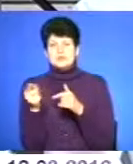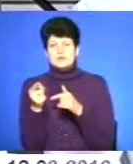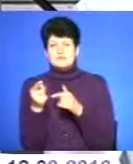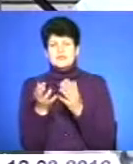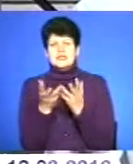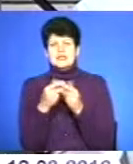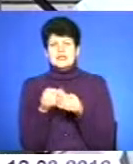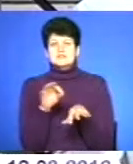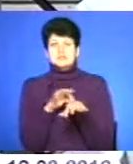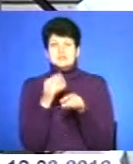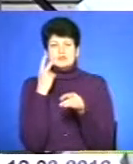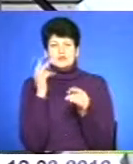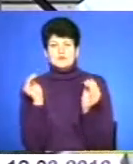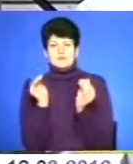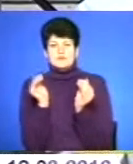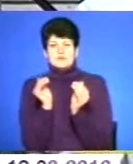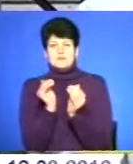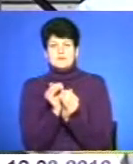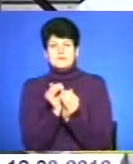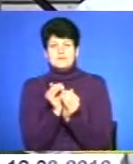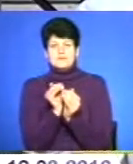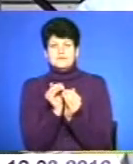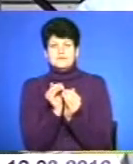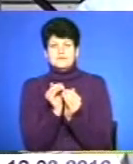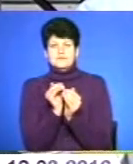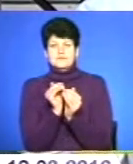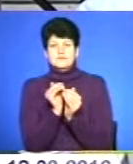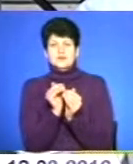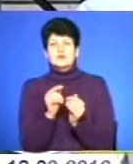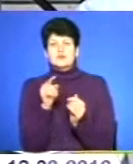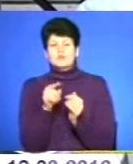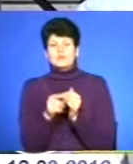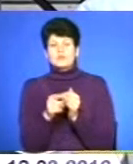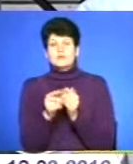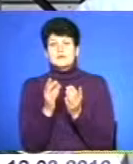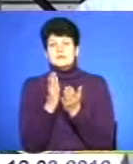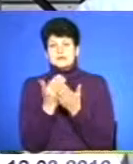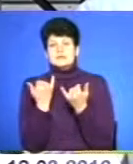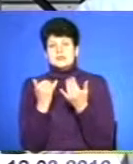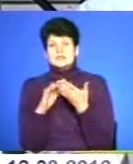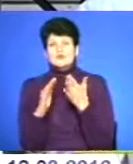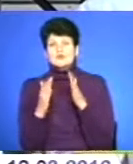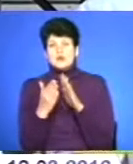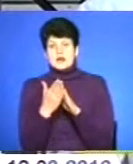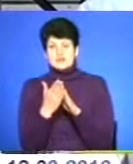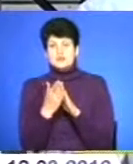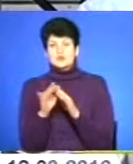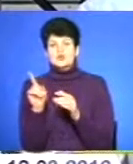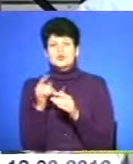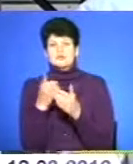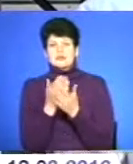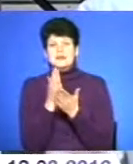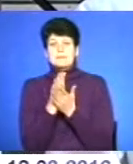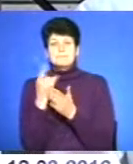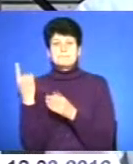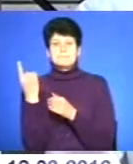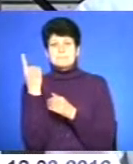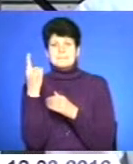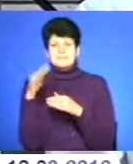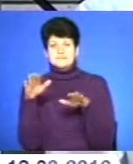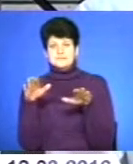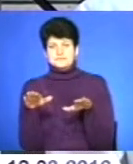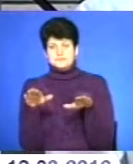постійно зменшується. Таким чином, ми дійшли зараз до такої ситуації, щоб ми вийшли на перше місце,